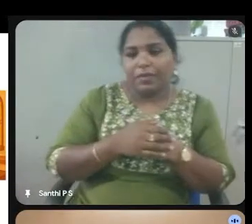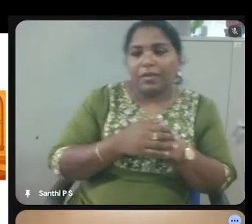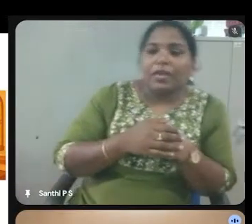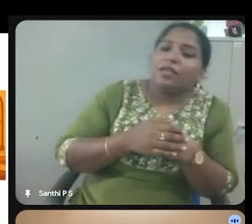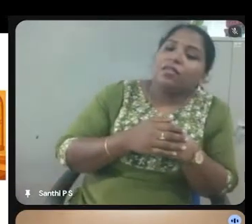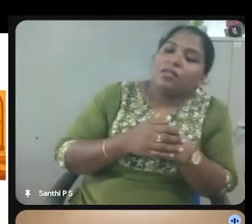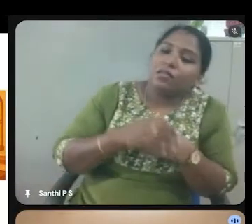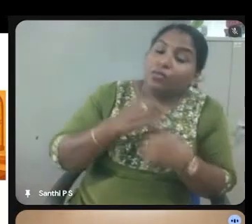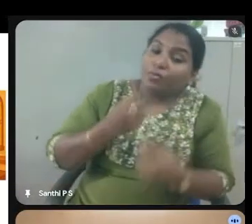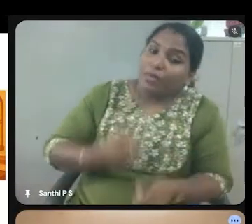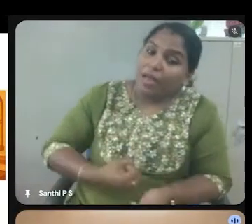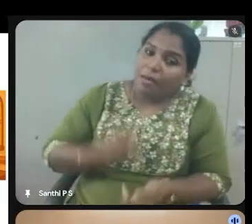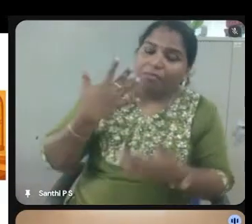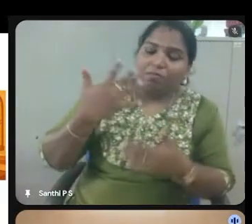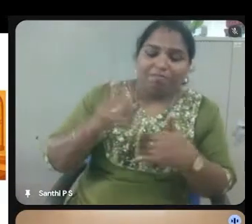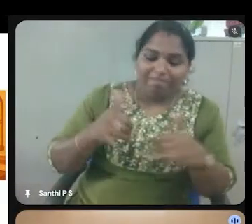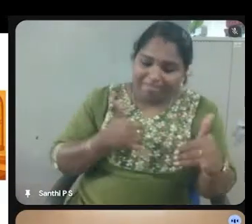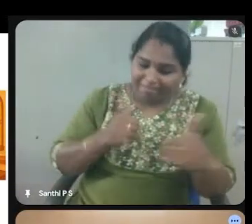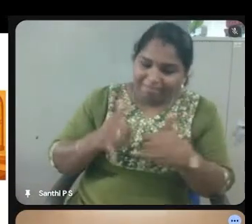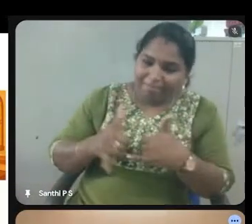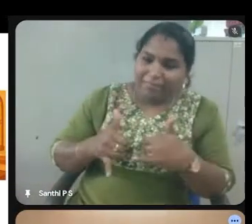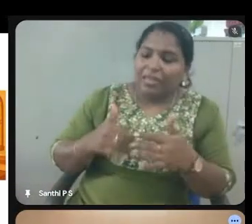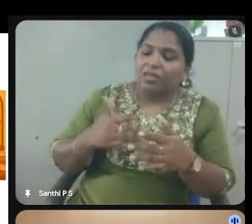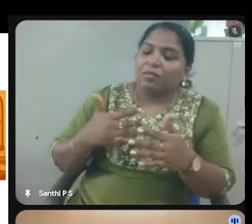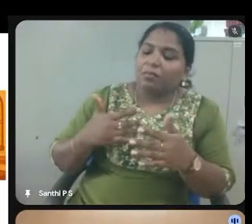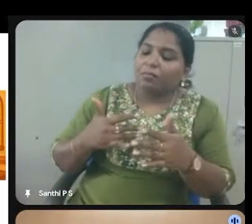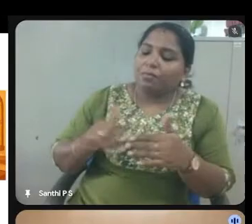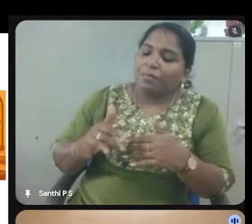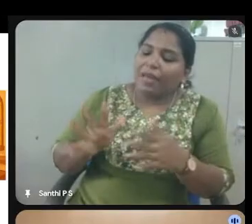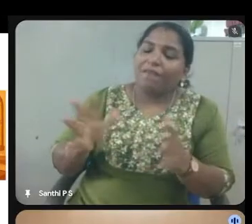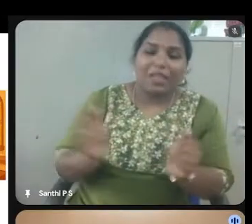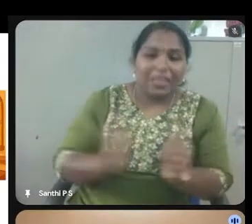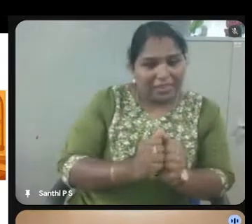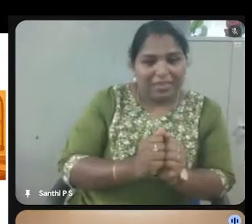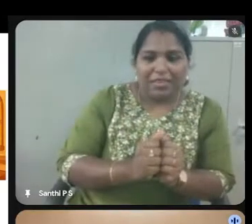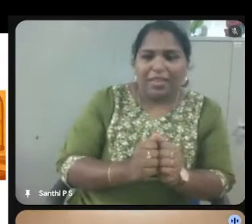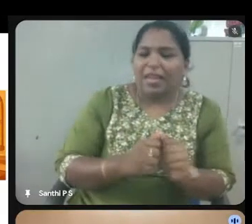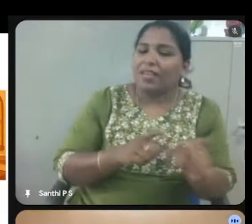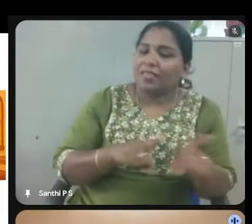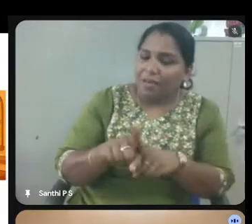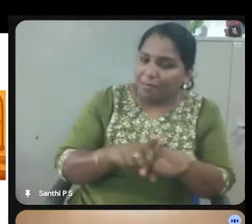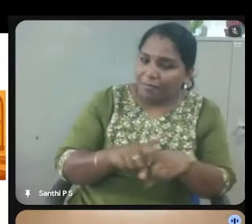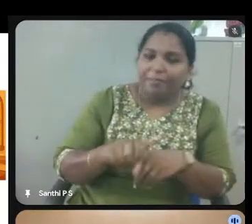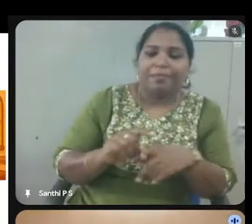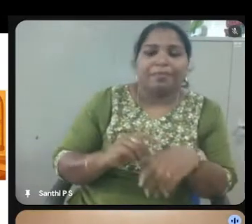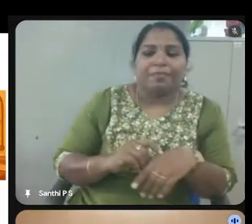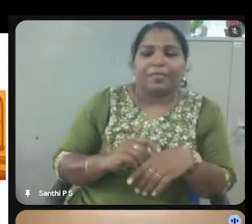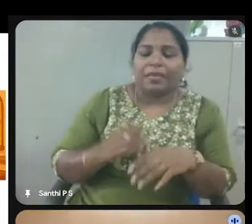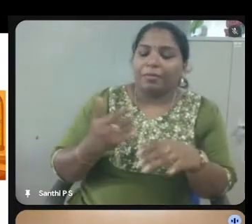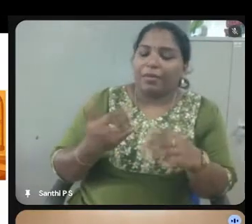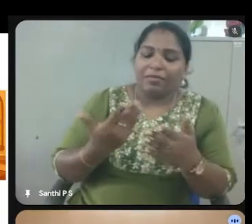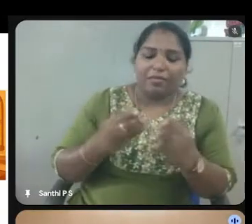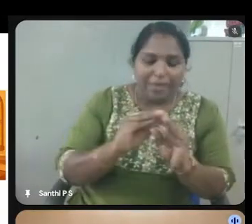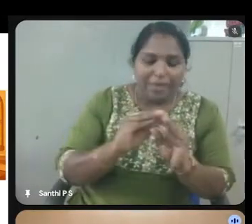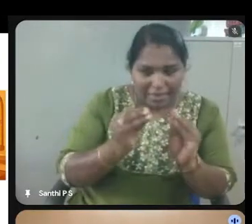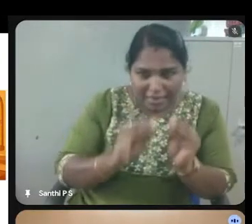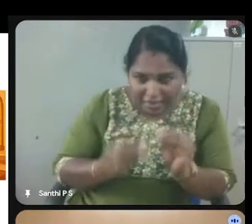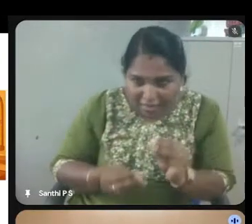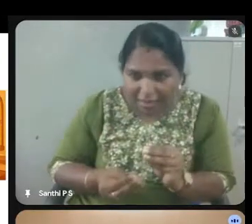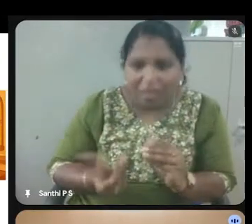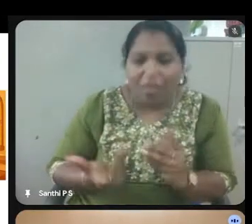വിടുക, അവരുടെ കളിയിൽ ചേരുക. ഉദാഹരണം പറയുകയാണെങ്കിൽ ഇപ്പം എന്താ പറയുക, ഒരു ക്ലേ വെച്ച് അല്ലെങ്കിൽ മണ്ണിൽ ഇപ്പോൾ